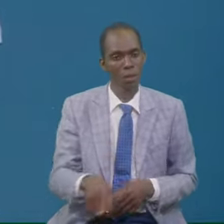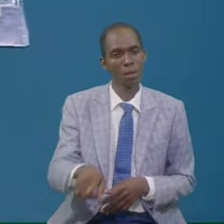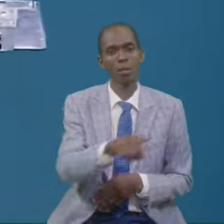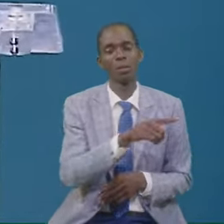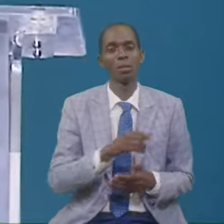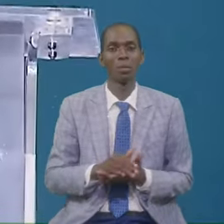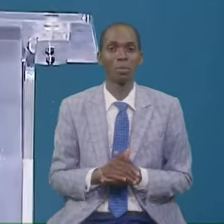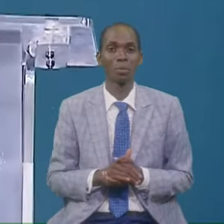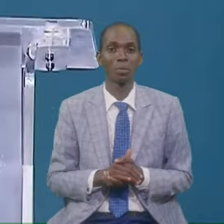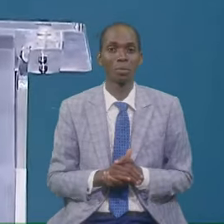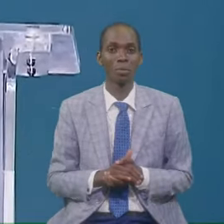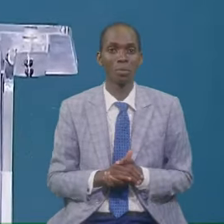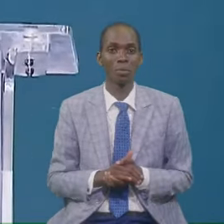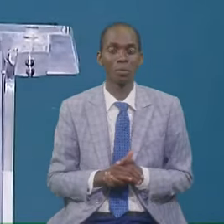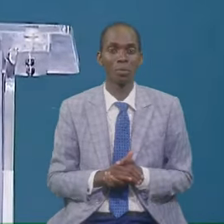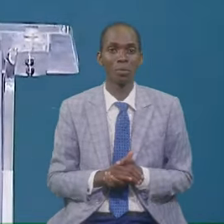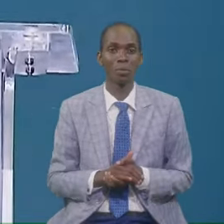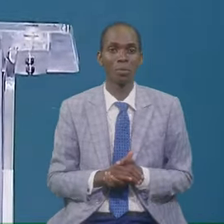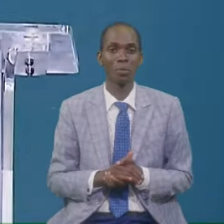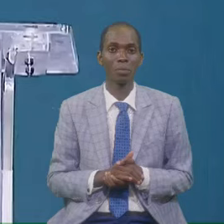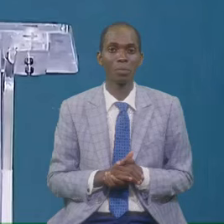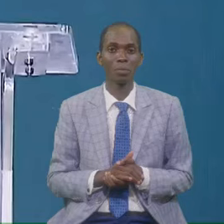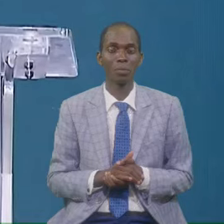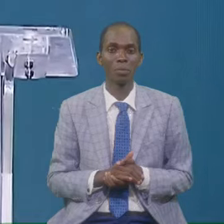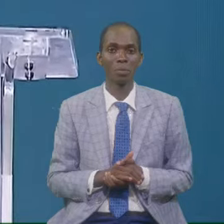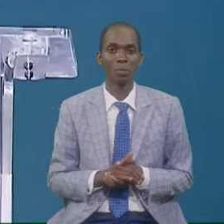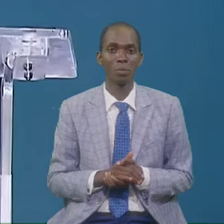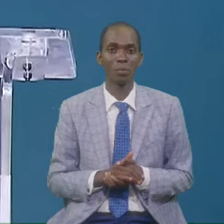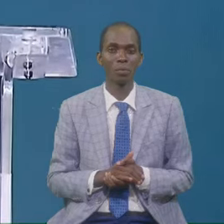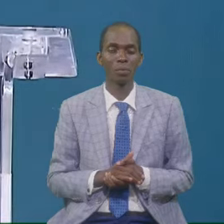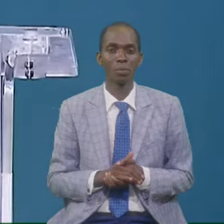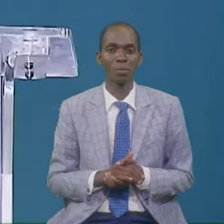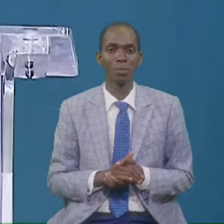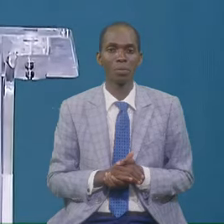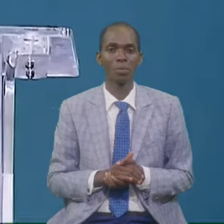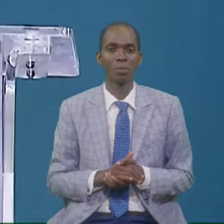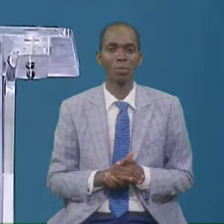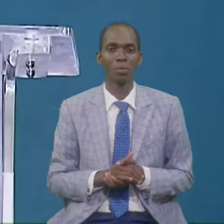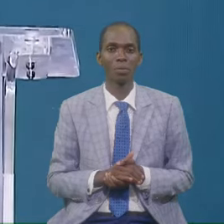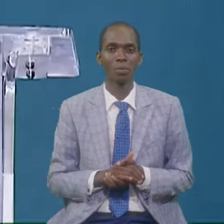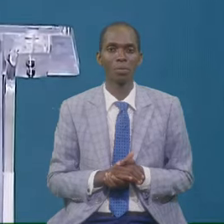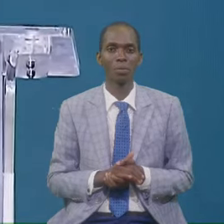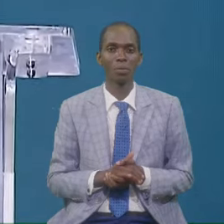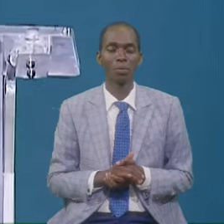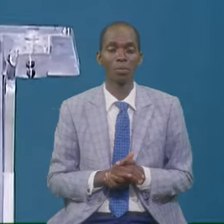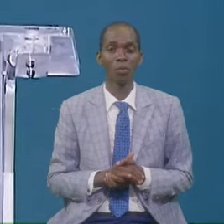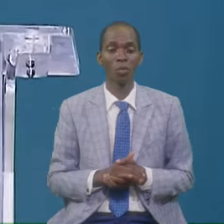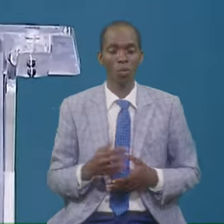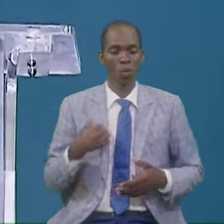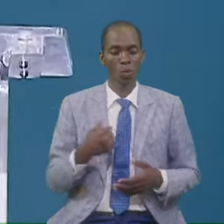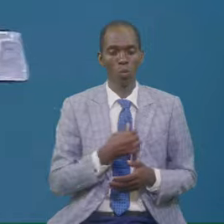పరిస్థితుల్లో ఉన్నవారైనా నేను మిమ్మల్ని ఎలా రక్షించానో వారిని అలాగే రక్షిస్తానని వారితో చెప్పండి. We're told in Isaiah